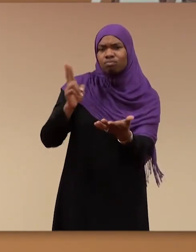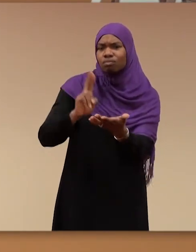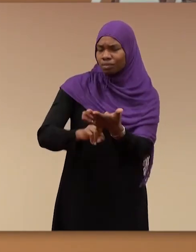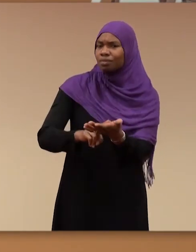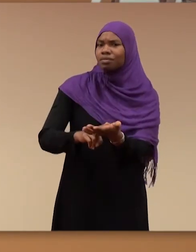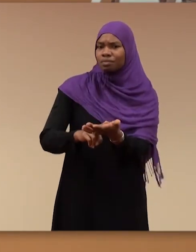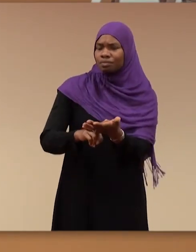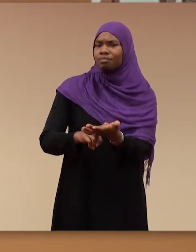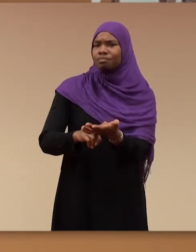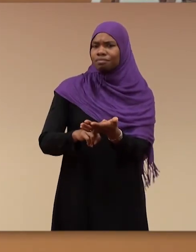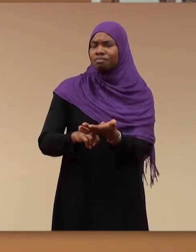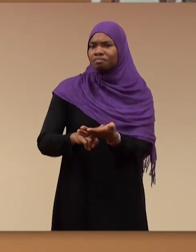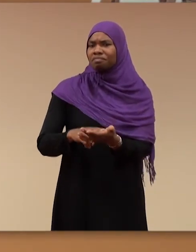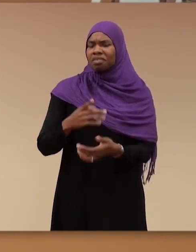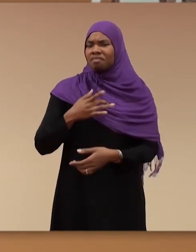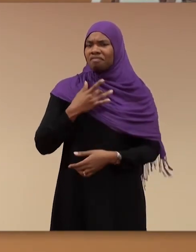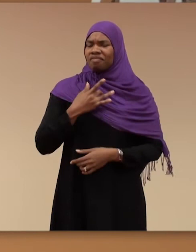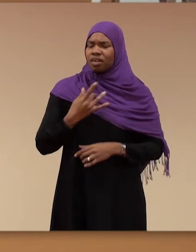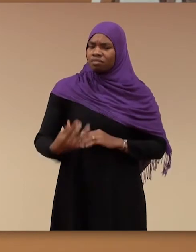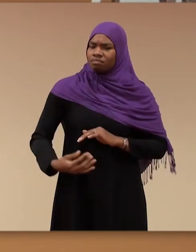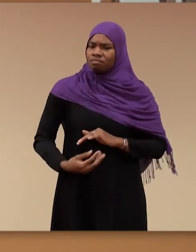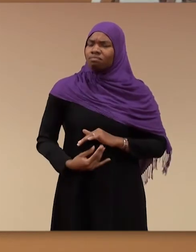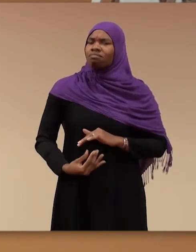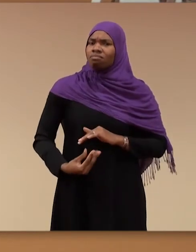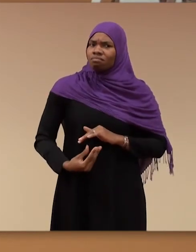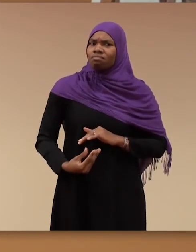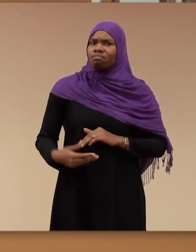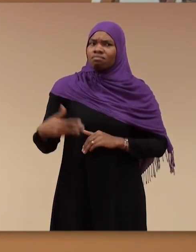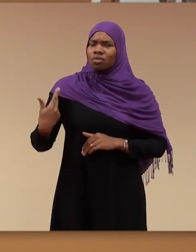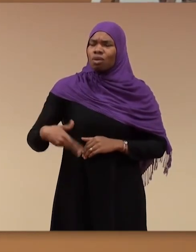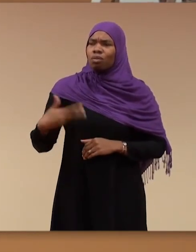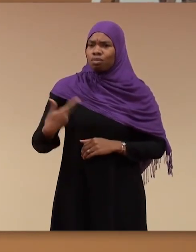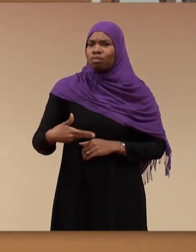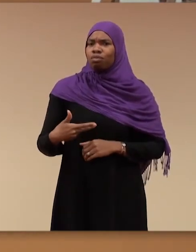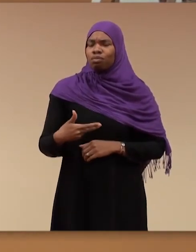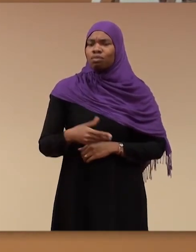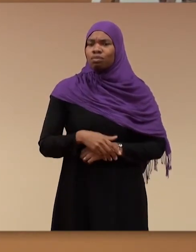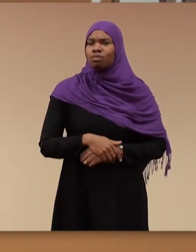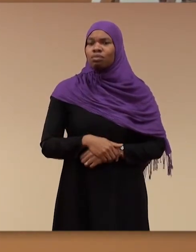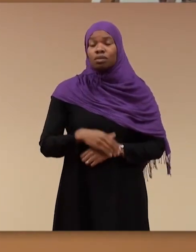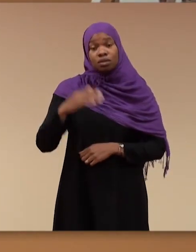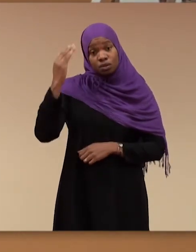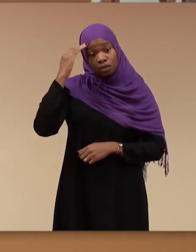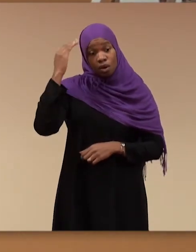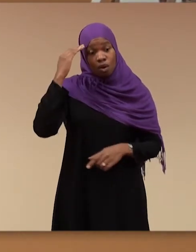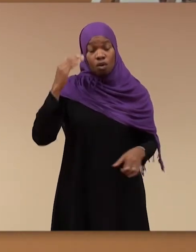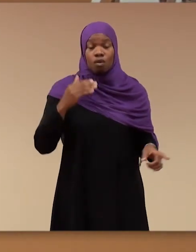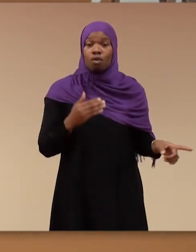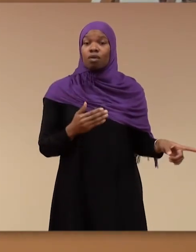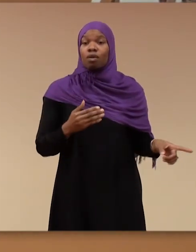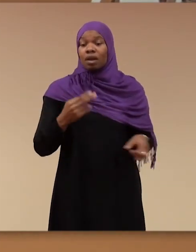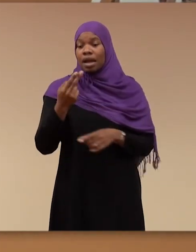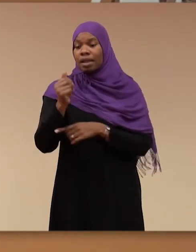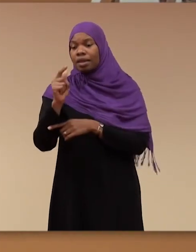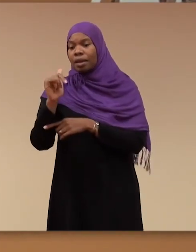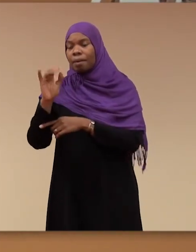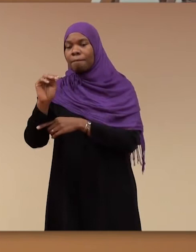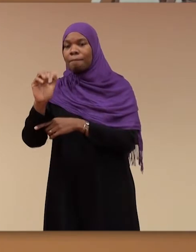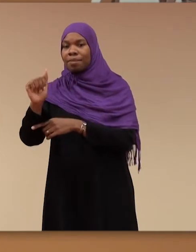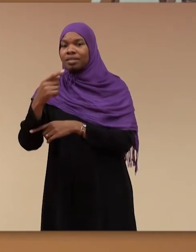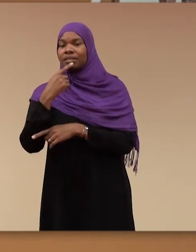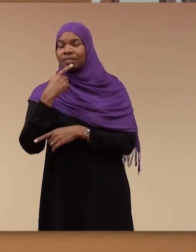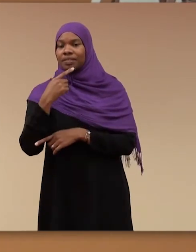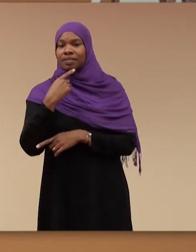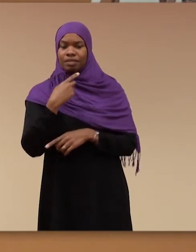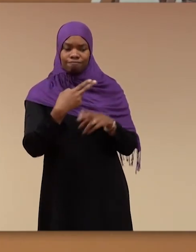resonated with himself, because you know Muhammad sallallahu alayhi wa sallam, as Halima said, كان